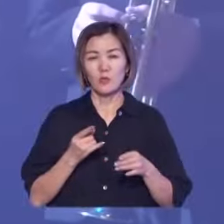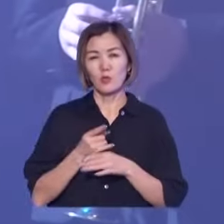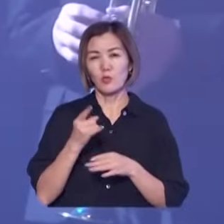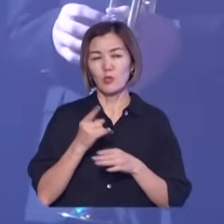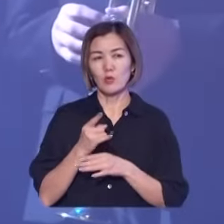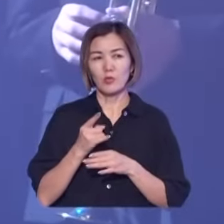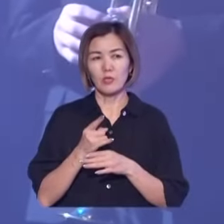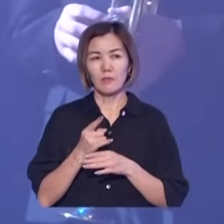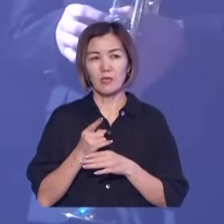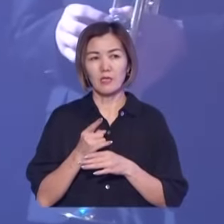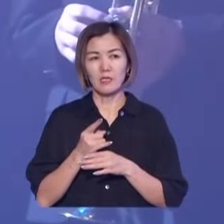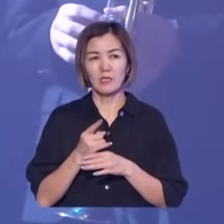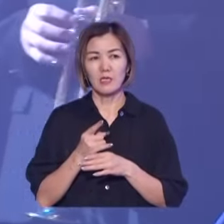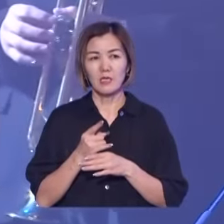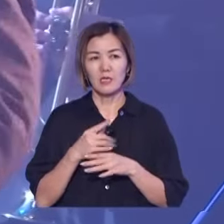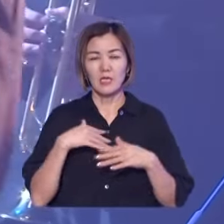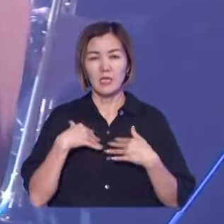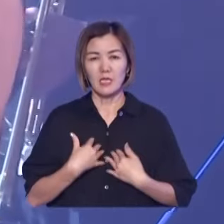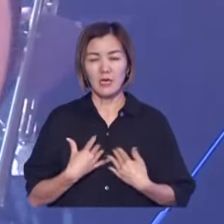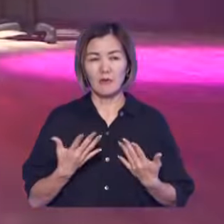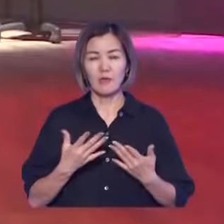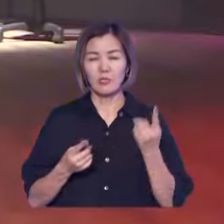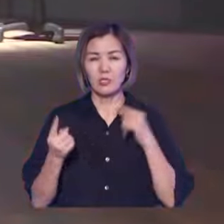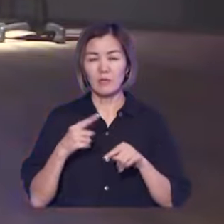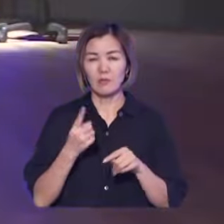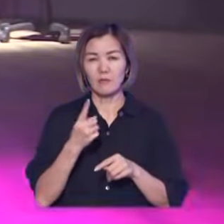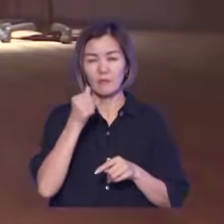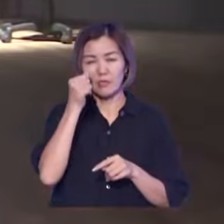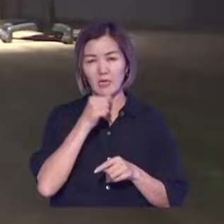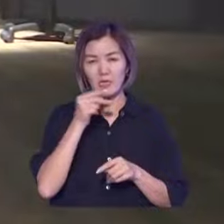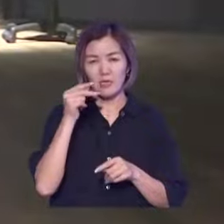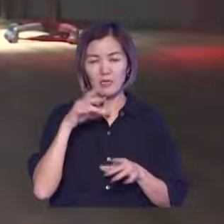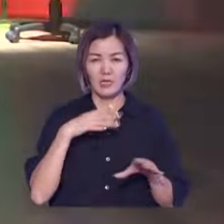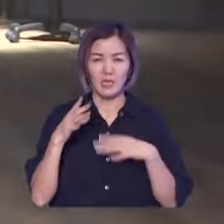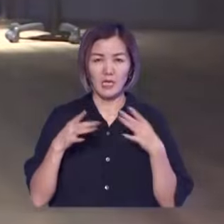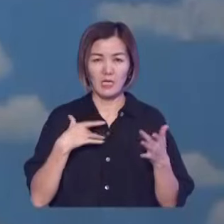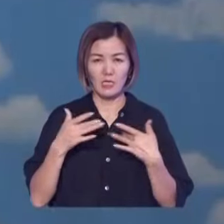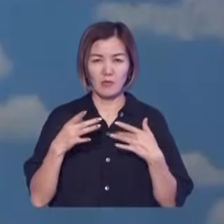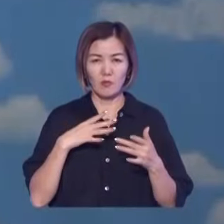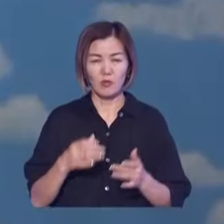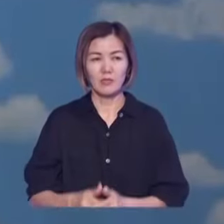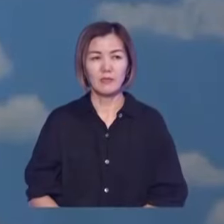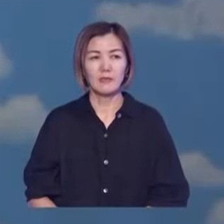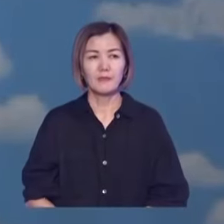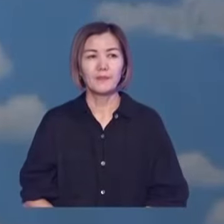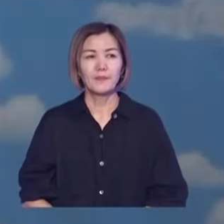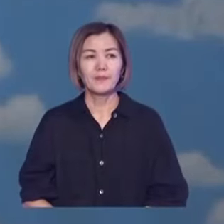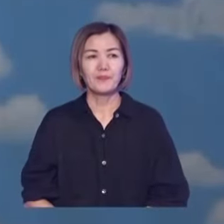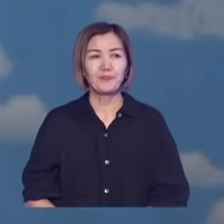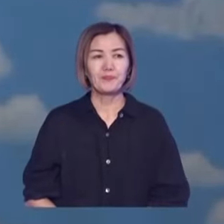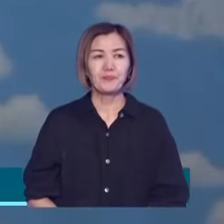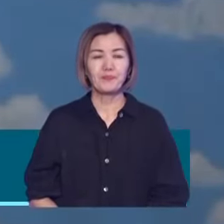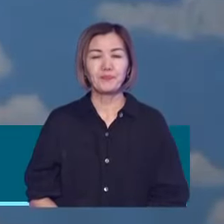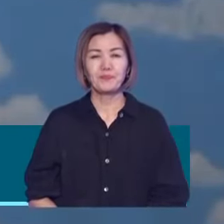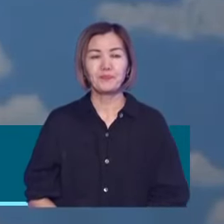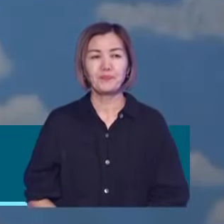көрсетті. Сарказмға толы саундрамаға шығармашылық ұжым бір айдан аса уақыт дайындалған. Қойылым мен кітапта айырмашылық